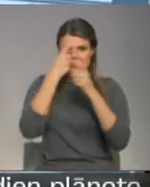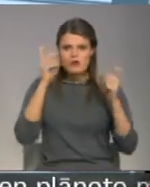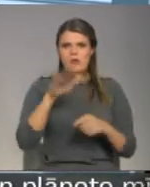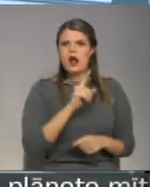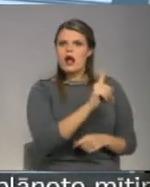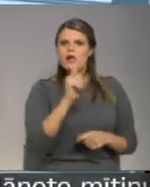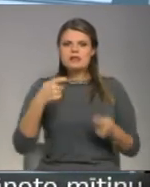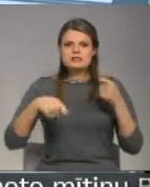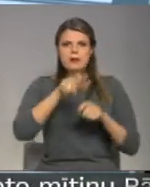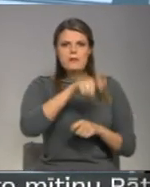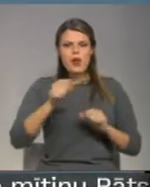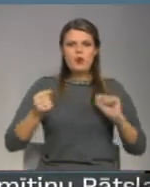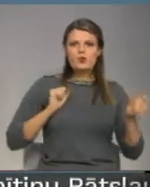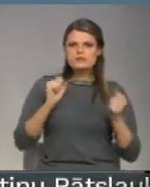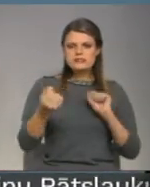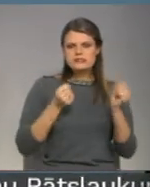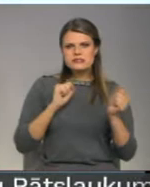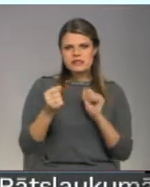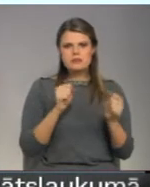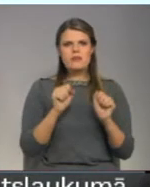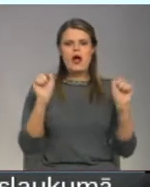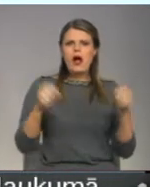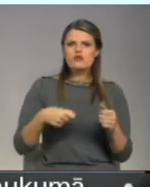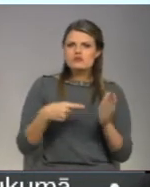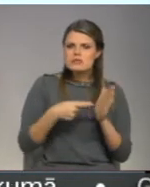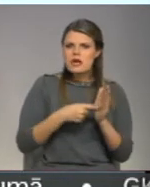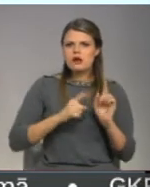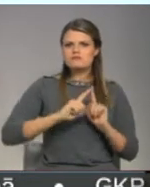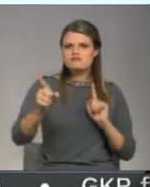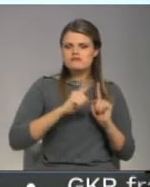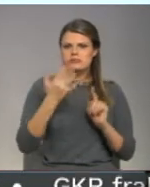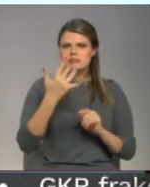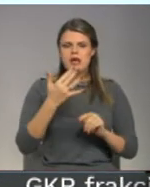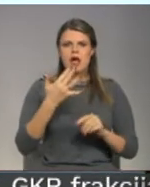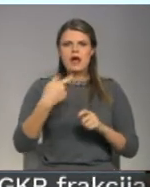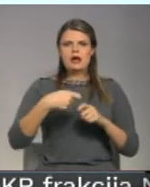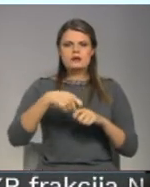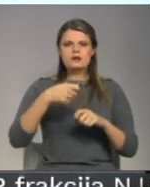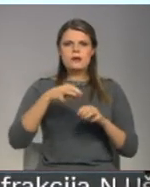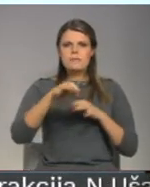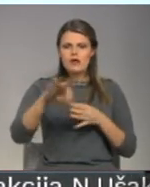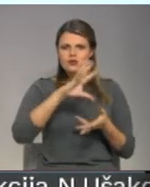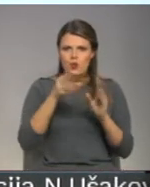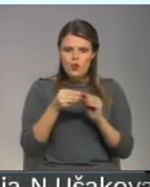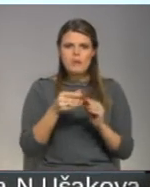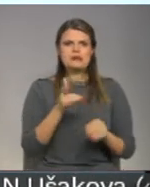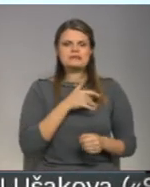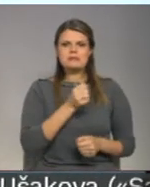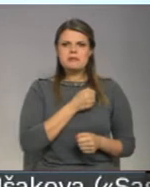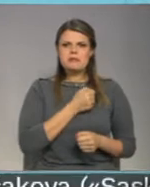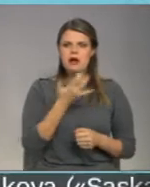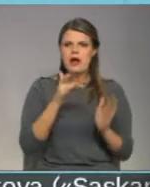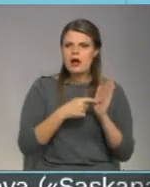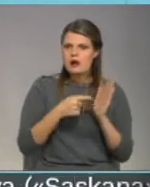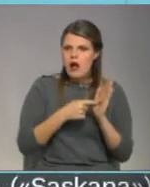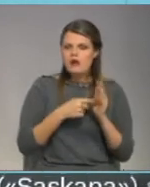katra laukuma spēlētāju kustībām, ātrumu, veikto distanci, biežāk spēlētajām zonām, sirdsdarbību un tuvākajā laikā